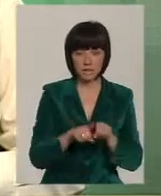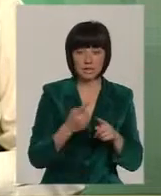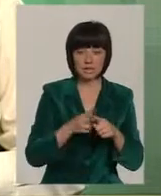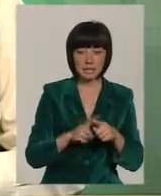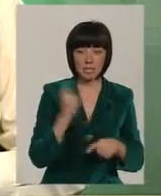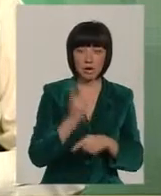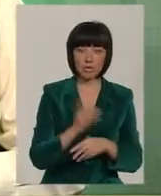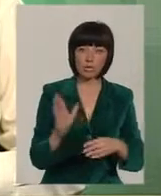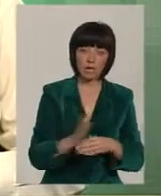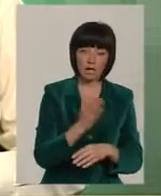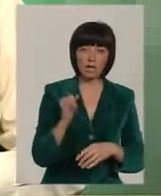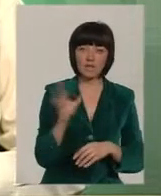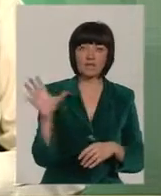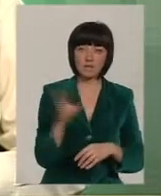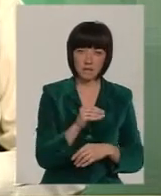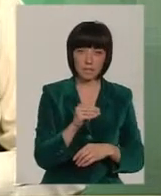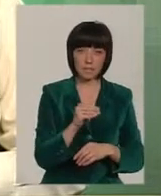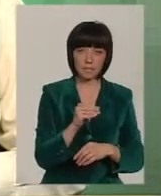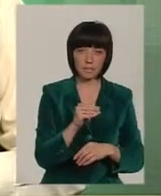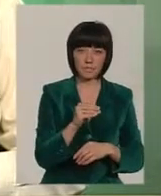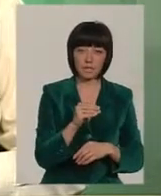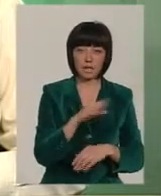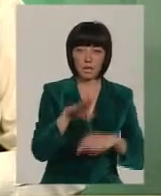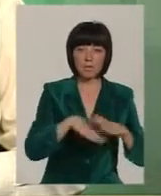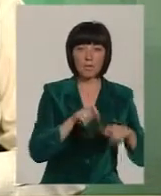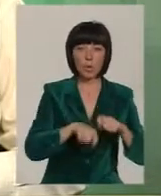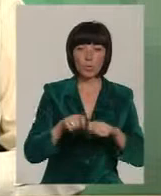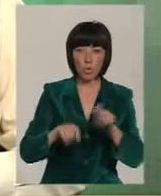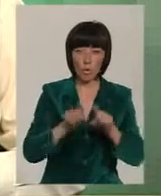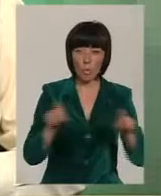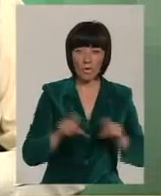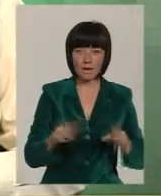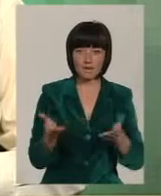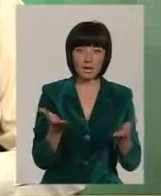цей мораторій буде знятий, і всі ті підконтрольні об'єкти, які